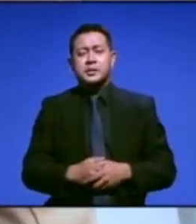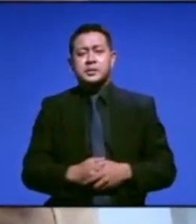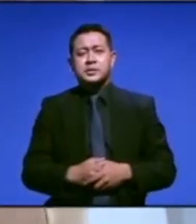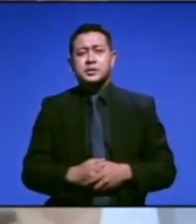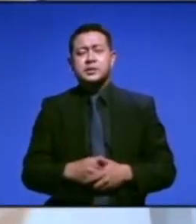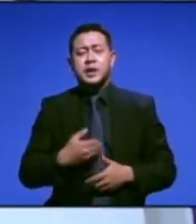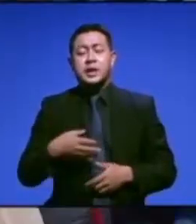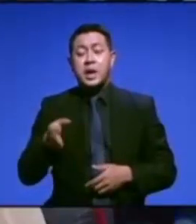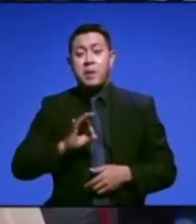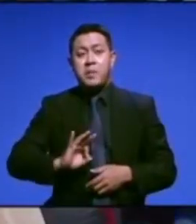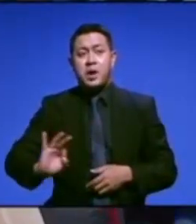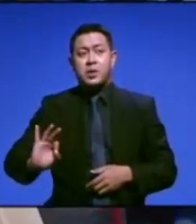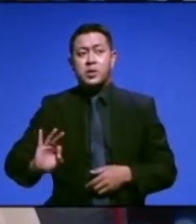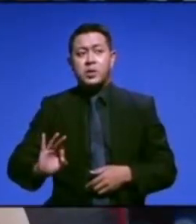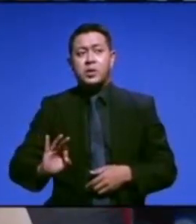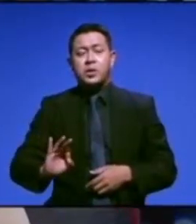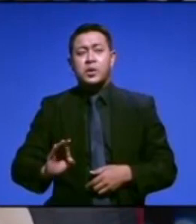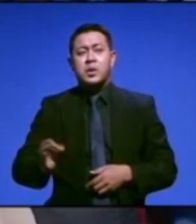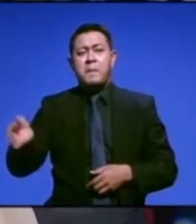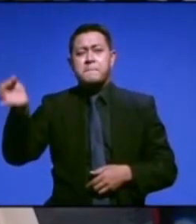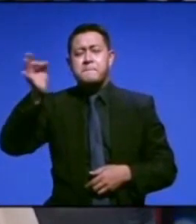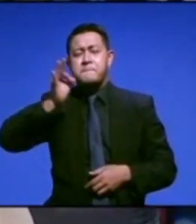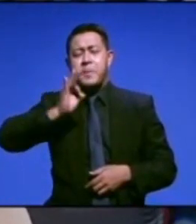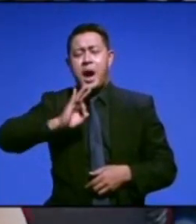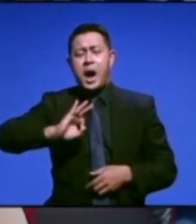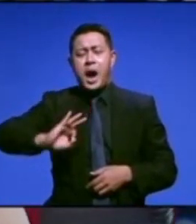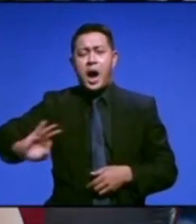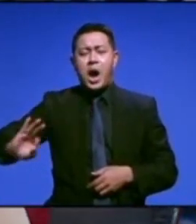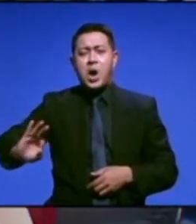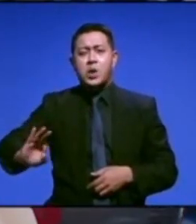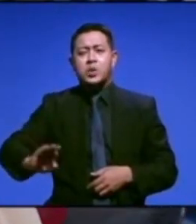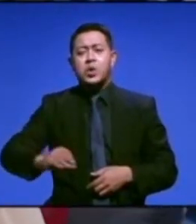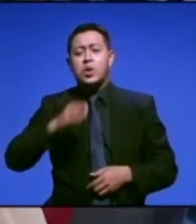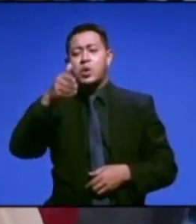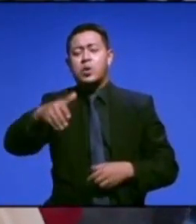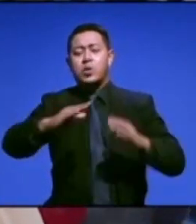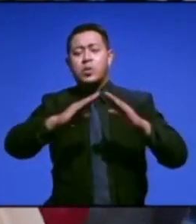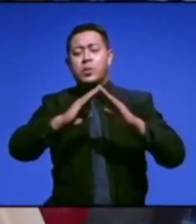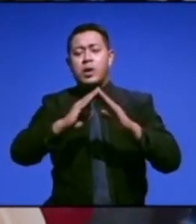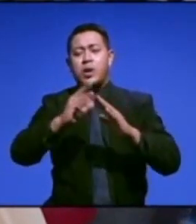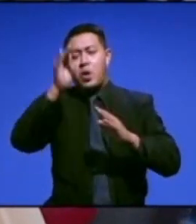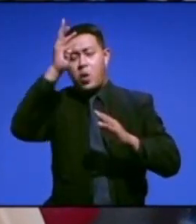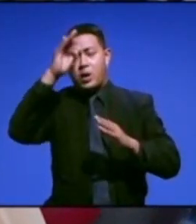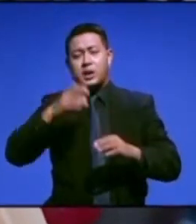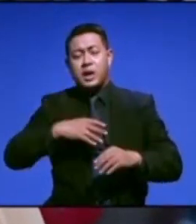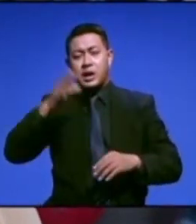Karena memang kita baru ya, posisinya baru banget terjun ke dunia ke rumah orang itu. Jadi kita belum tahu